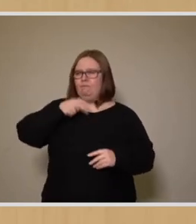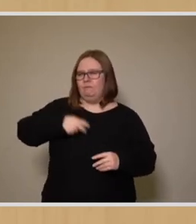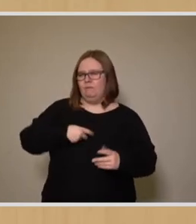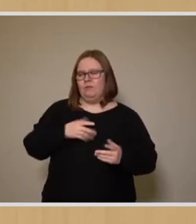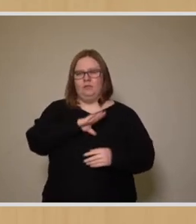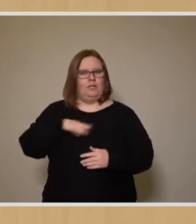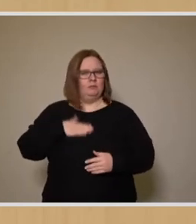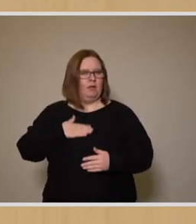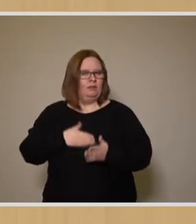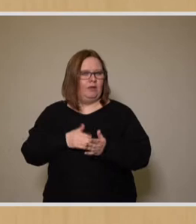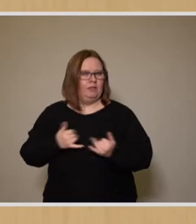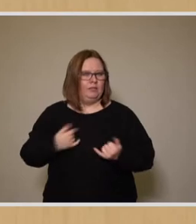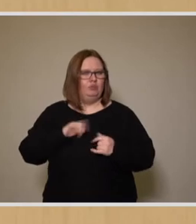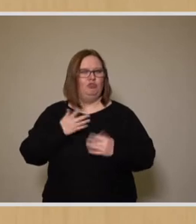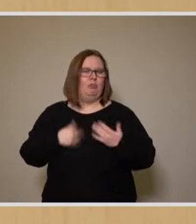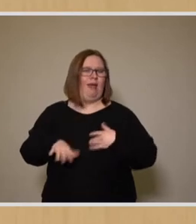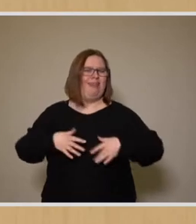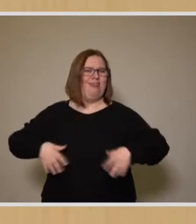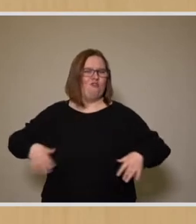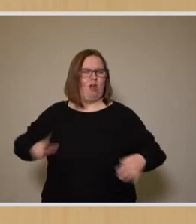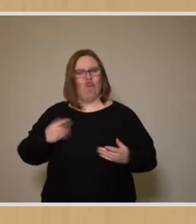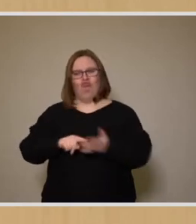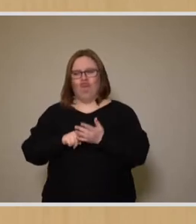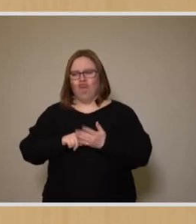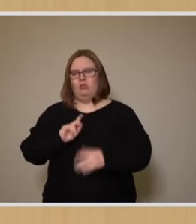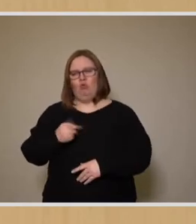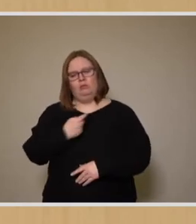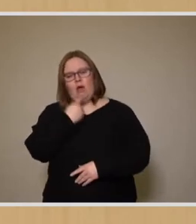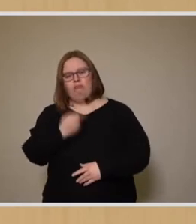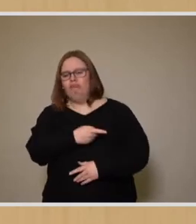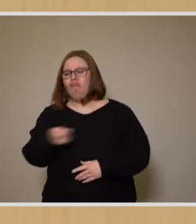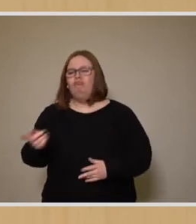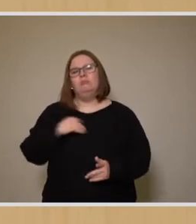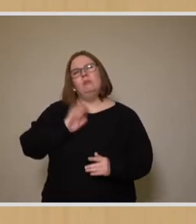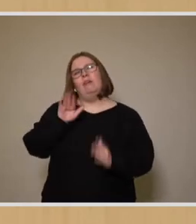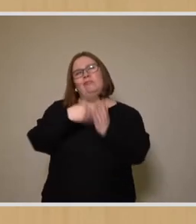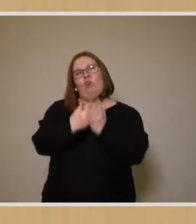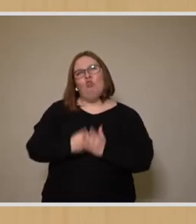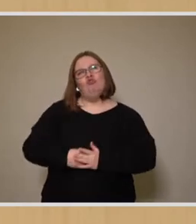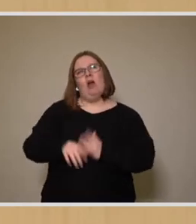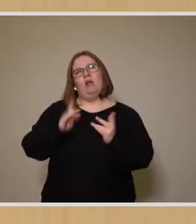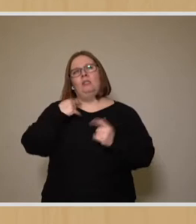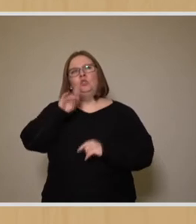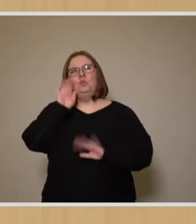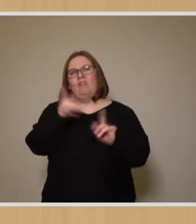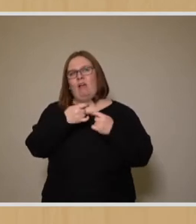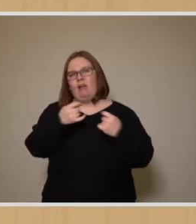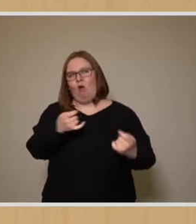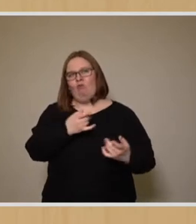mit dem Sachsenbad, etwas gelockert und signalisiert, dass sie sich auch Vorschläge jenseits eines